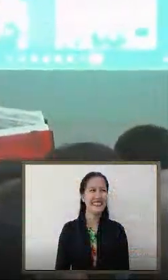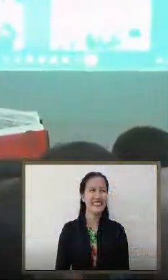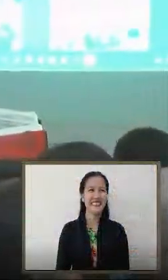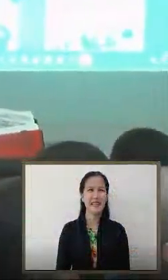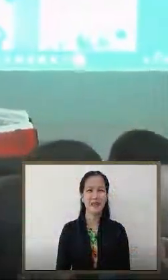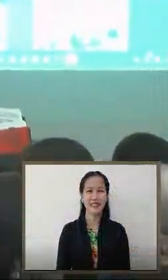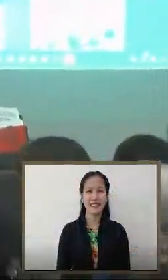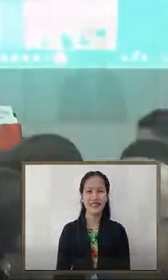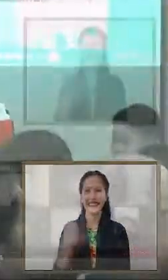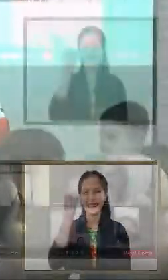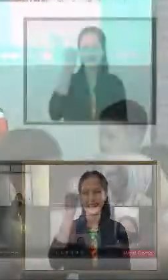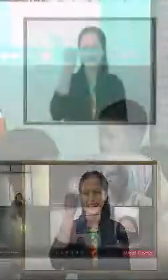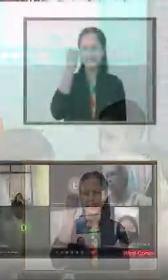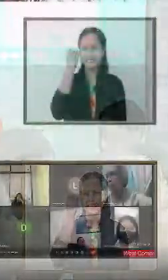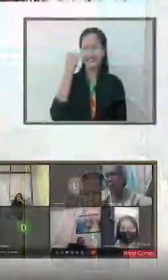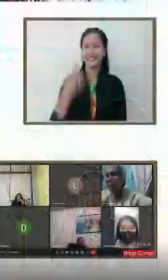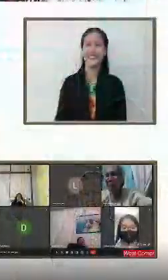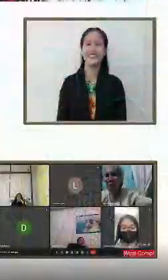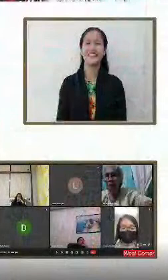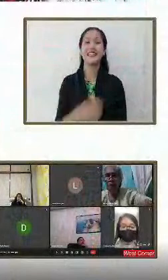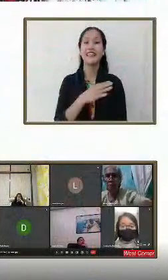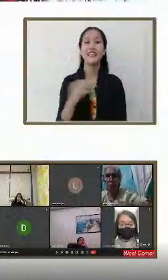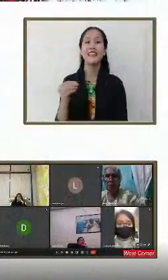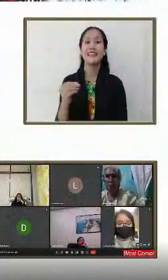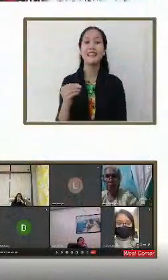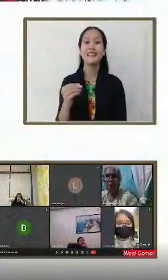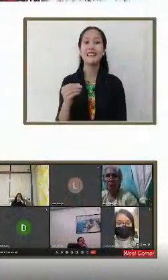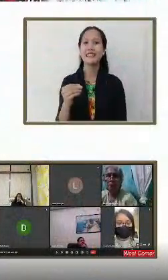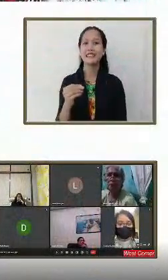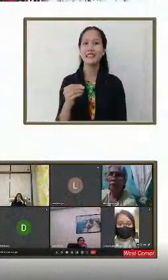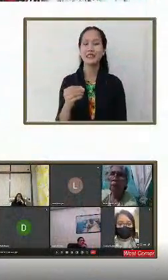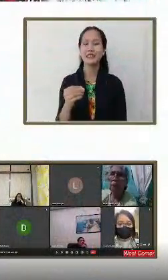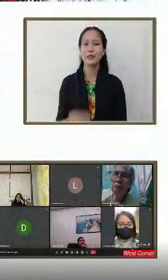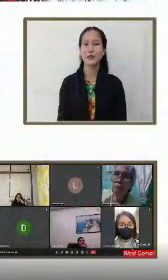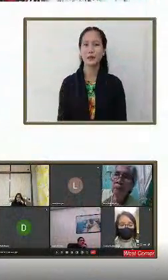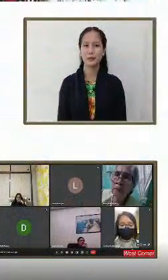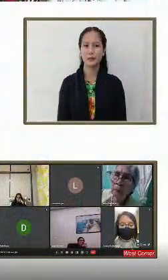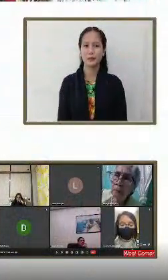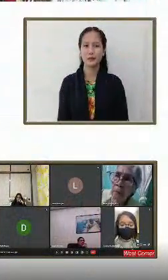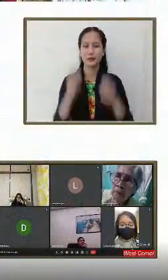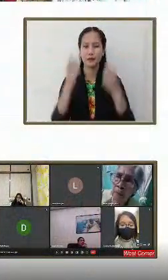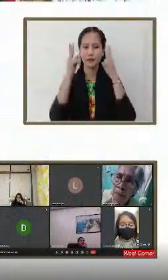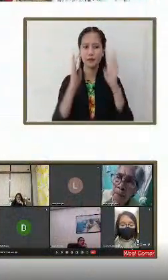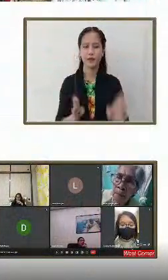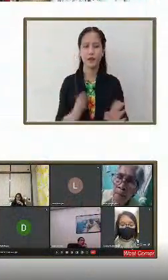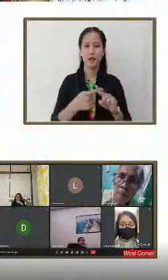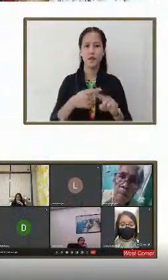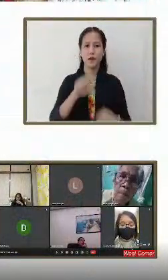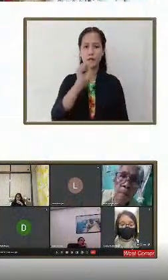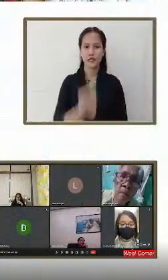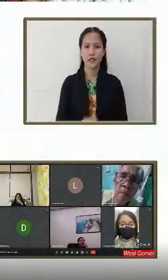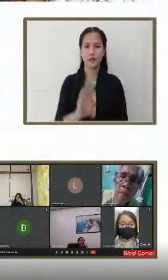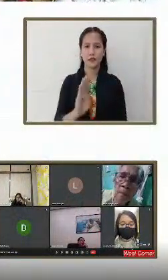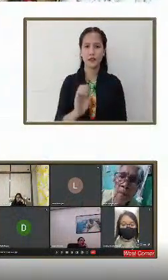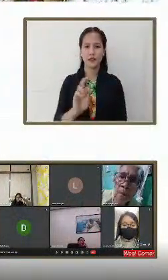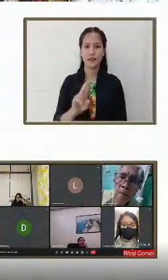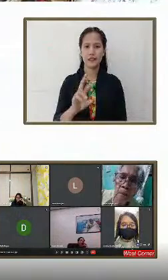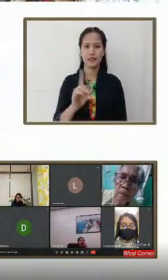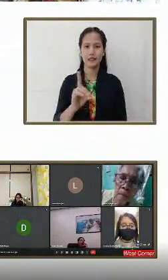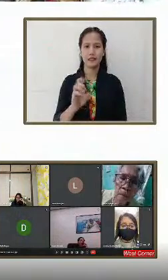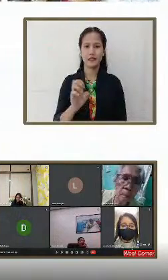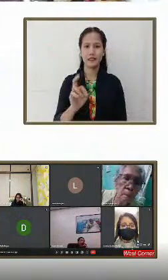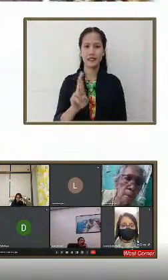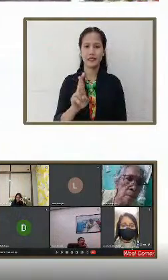And also, bisita mo ni John Matthew and the sister Isla from South Border family, si Kevin